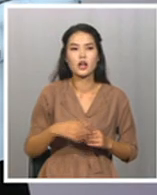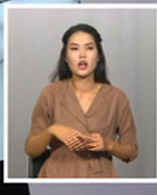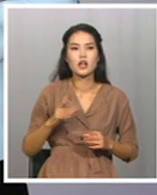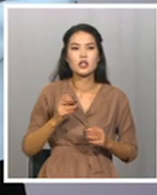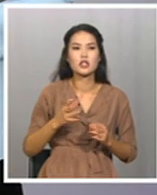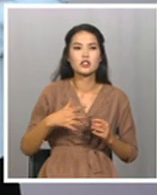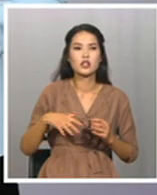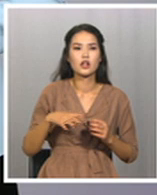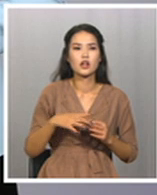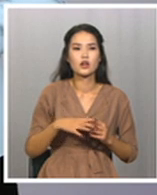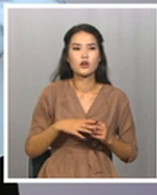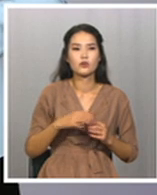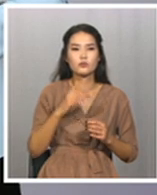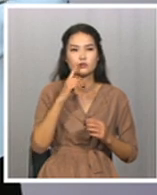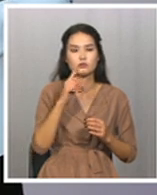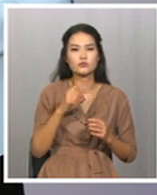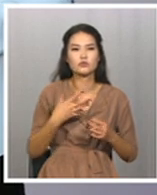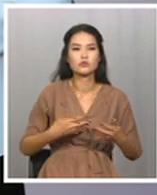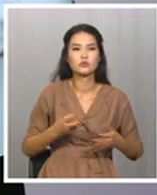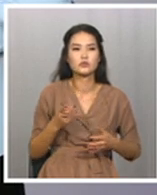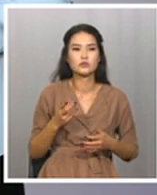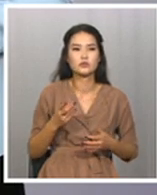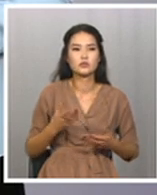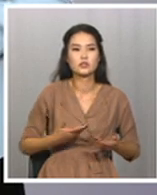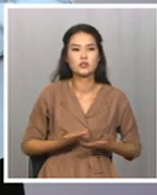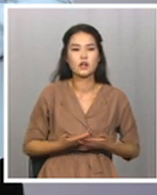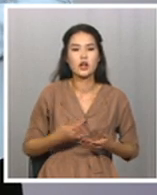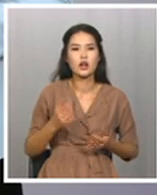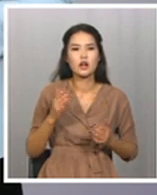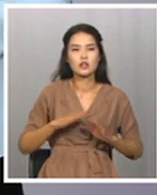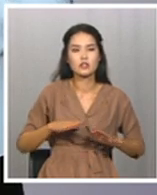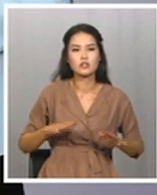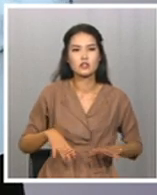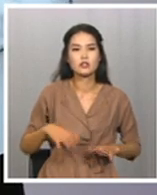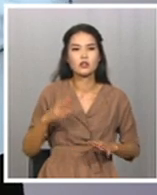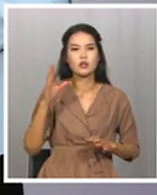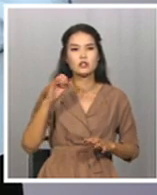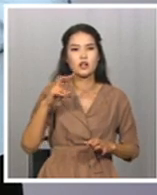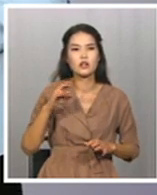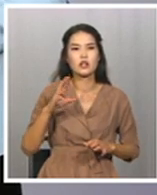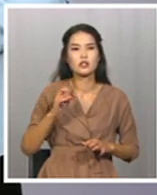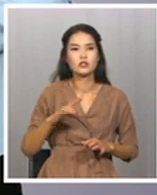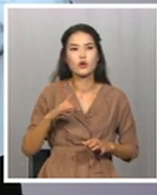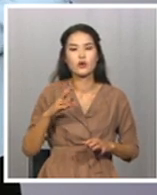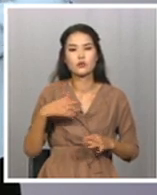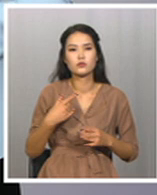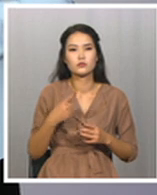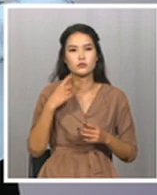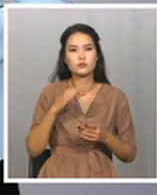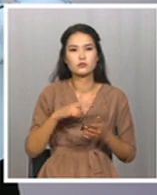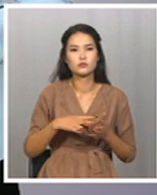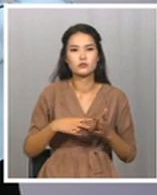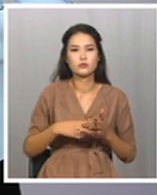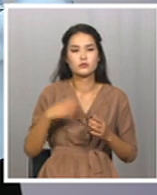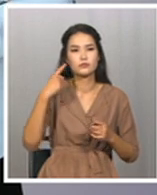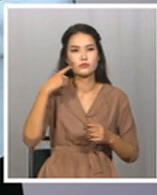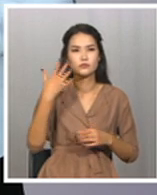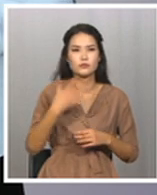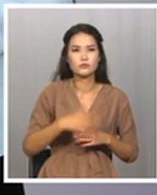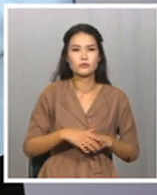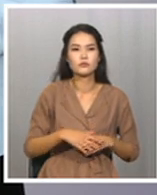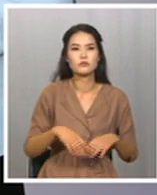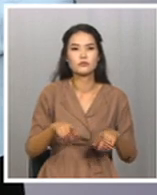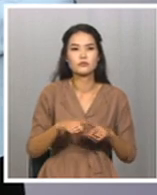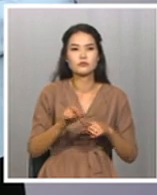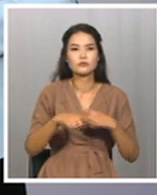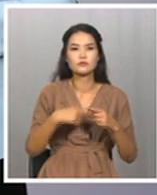еді. Оқушылар, сабақтас құрмалас сөйлем мен оның мағыналық түрлері туралы мәлімет түсінікті болса,